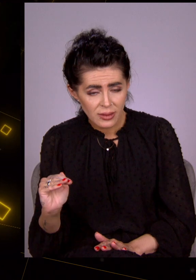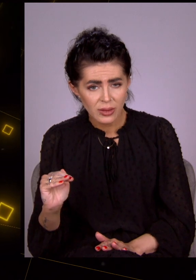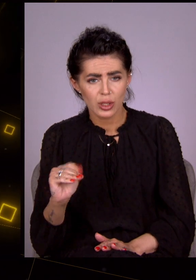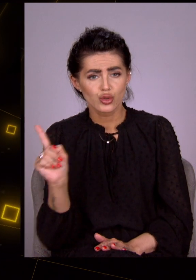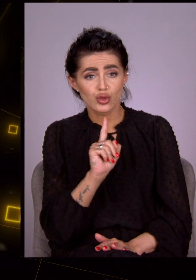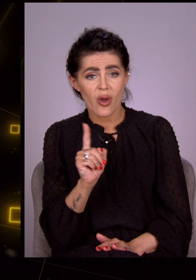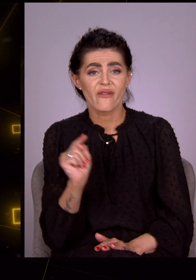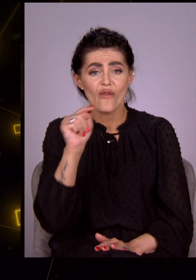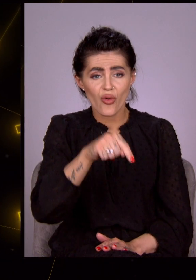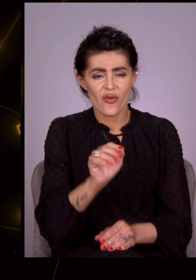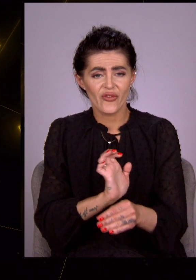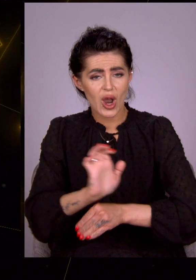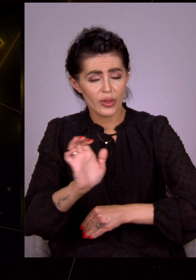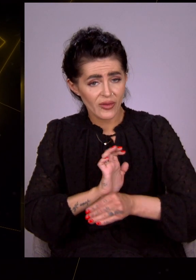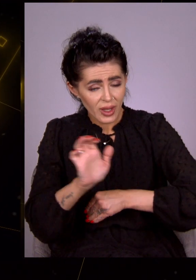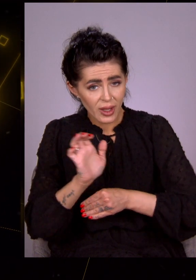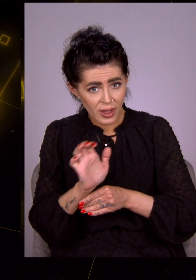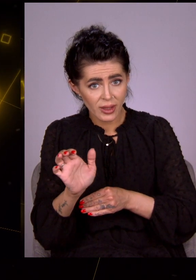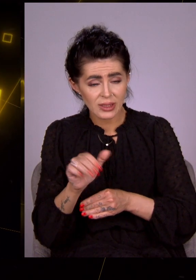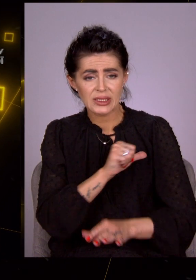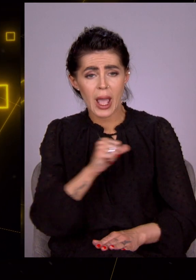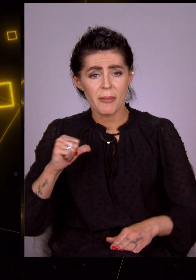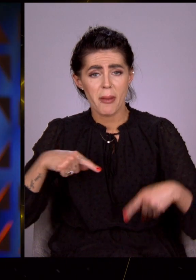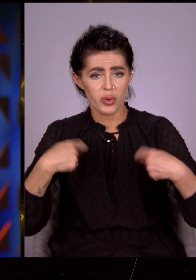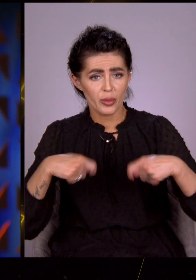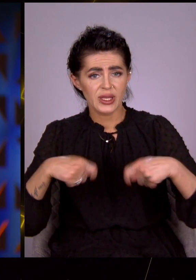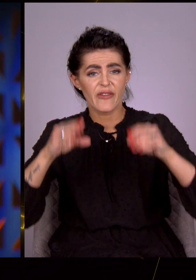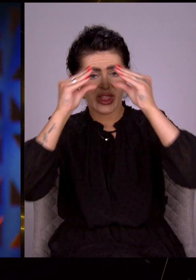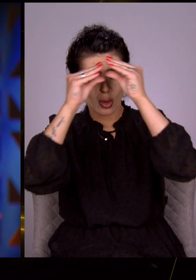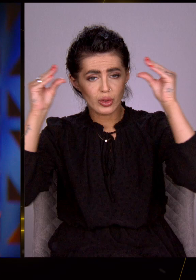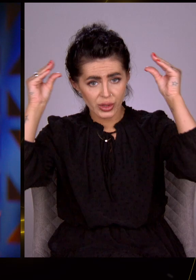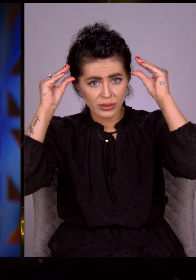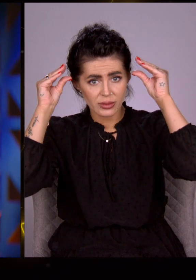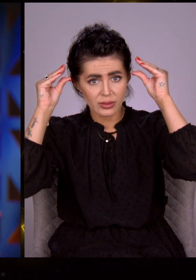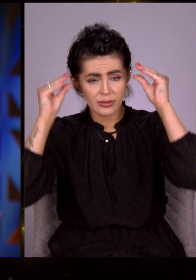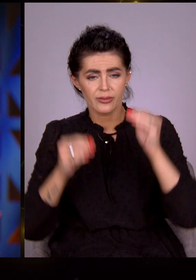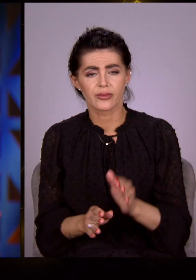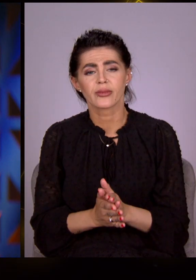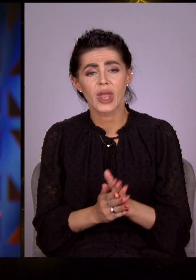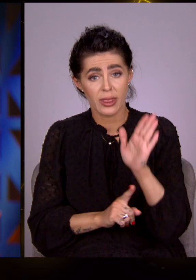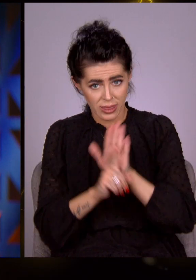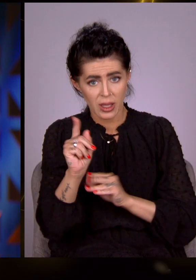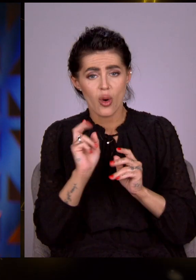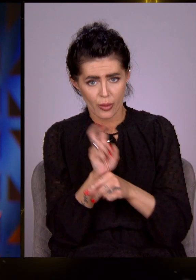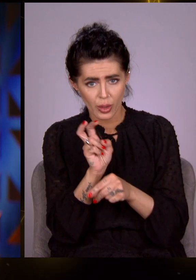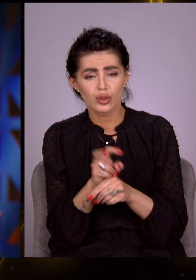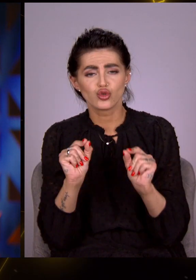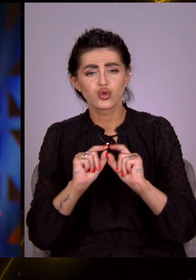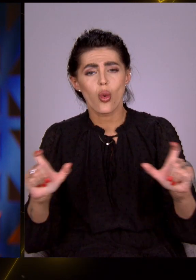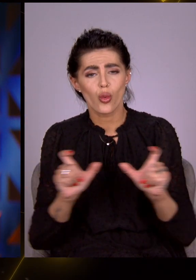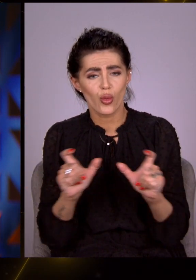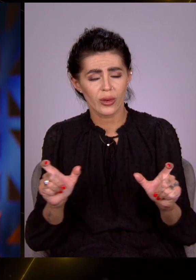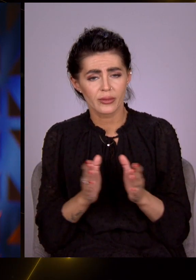вона виготовляє і сама, ну, і сама продає віночки. Вона в школу почала ходити. Ой,